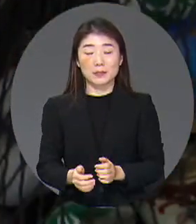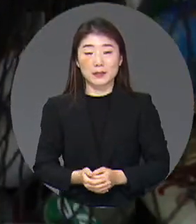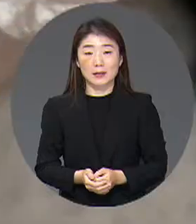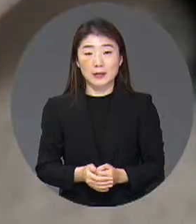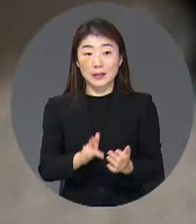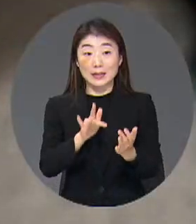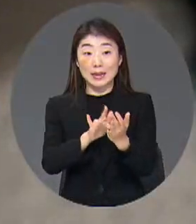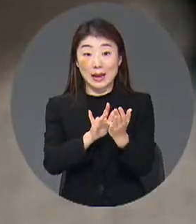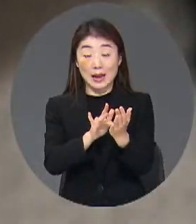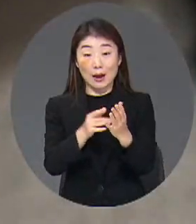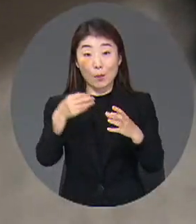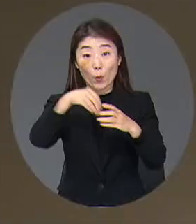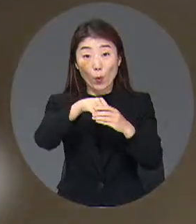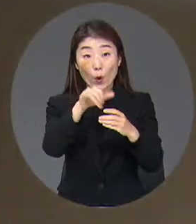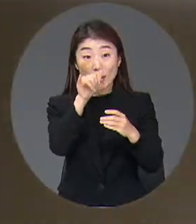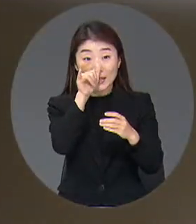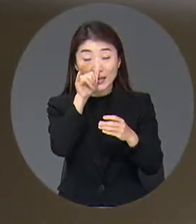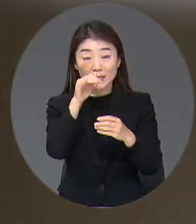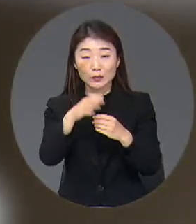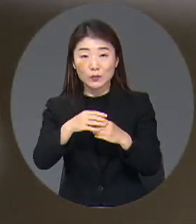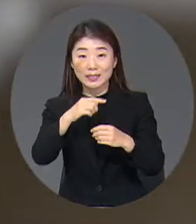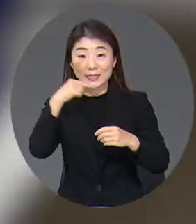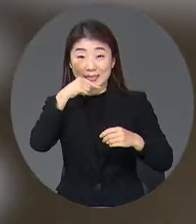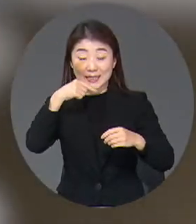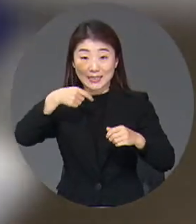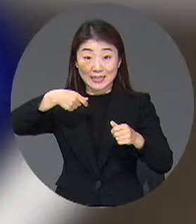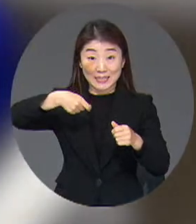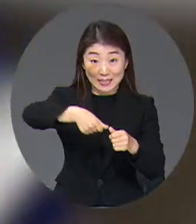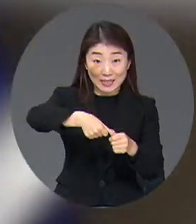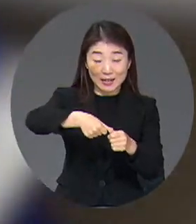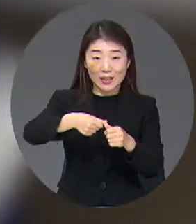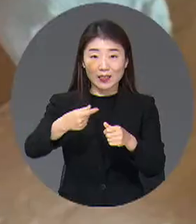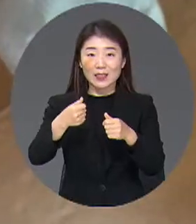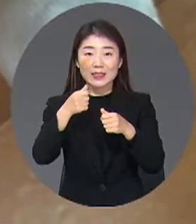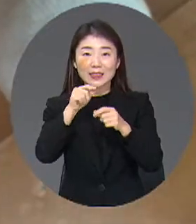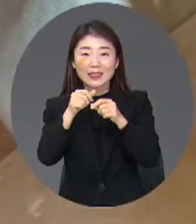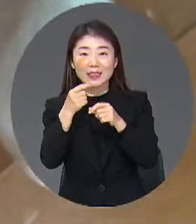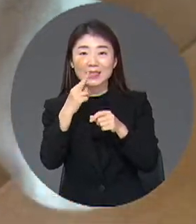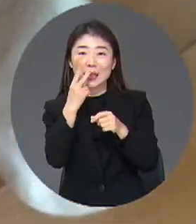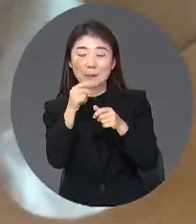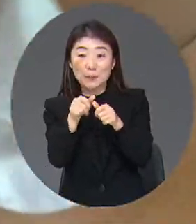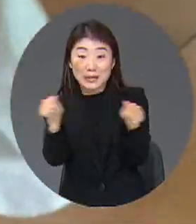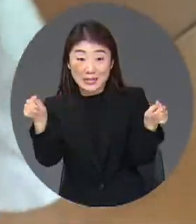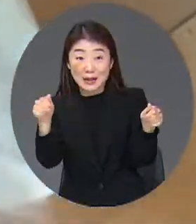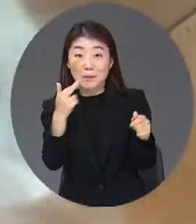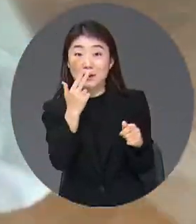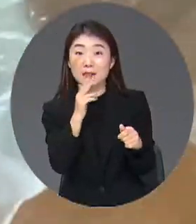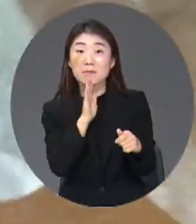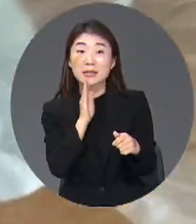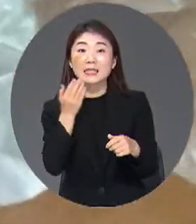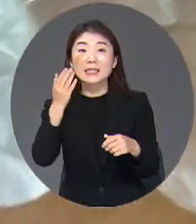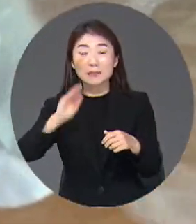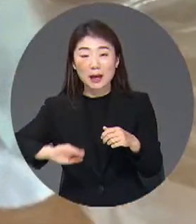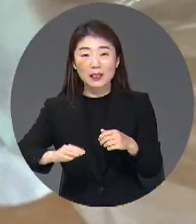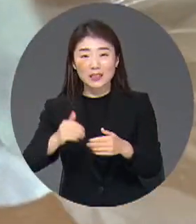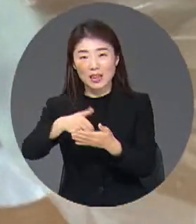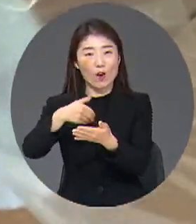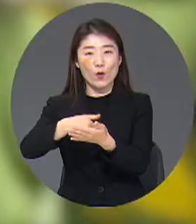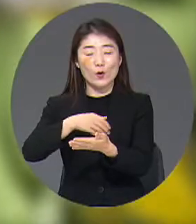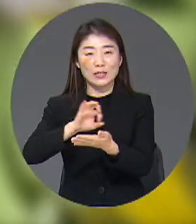알약이 담긴 비닐이나 튜브형 치약, 테이프 등은 모두 플라스틱 재질이지만 플라스틱으로 분리배출할 수